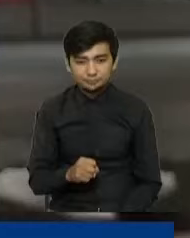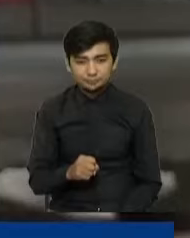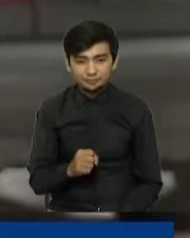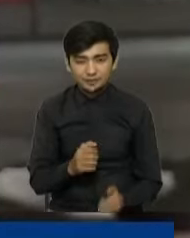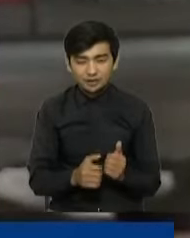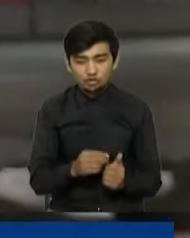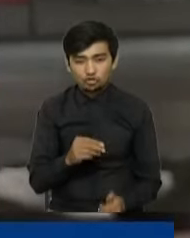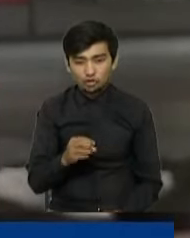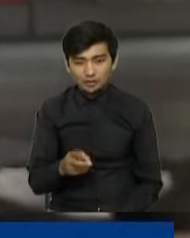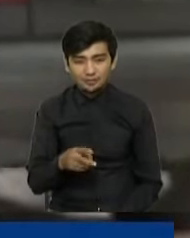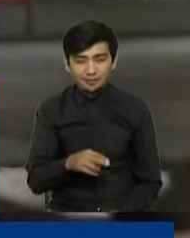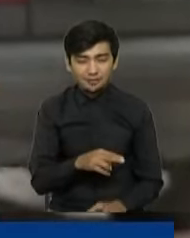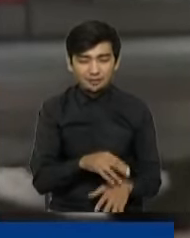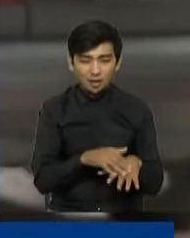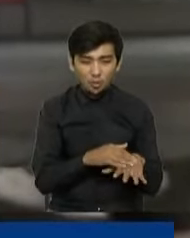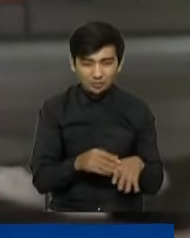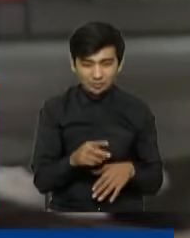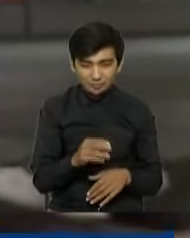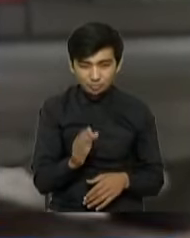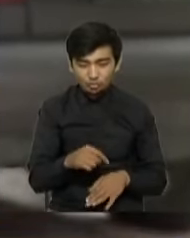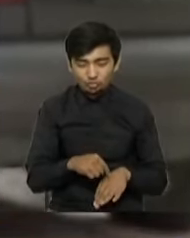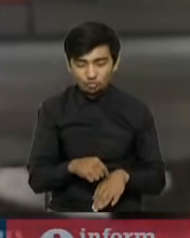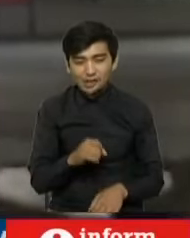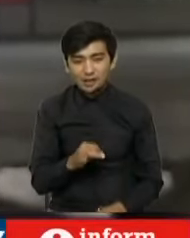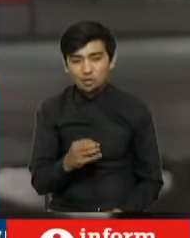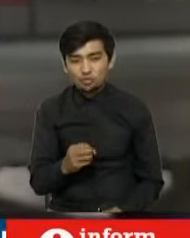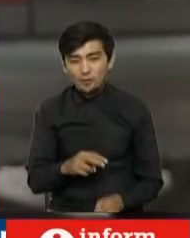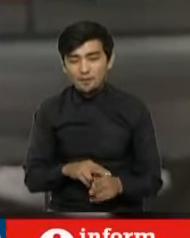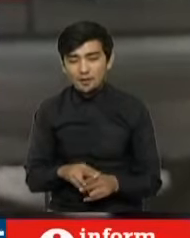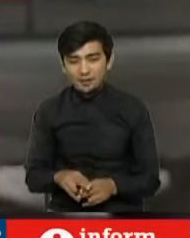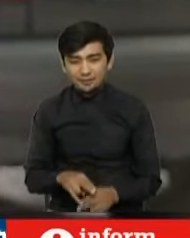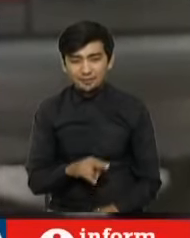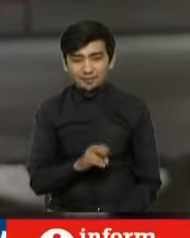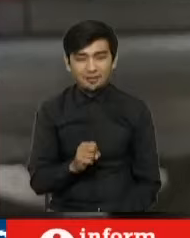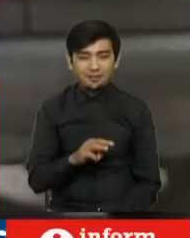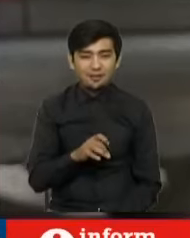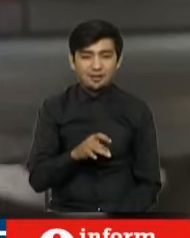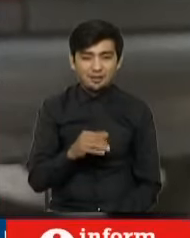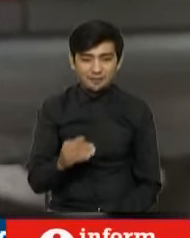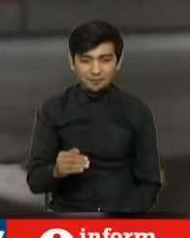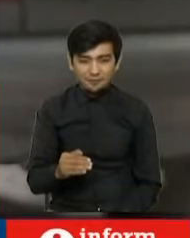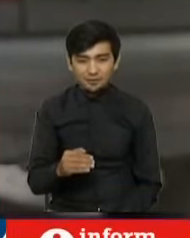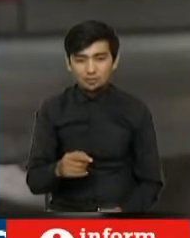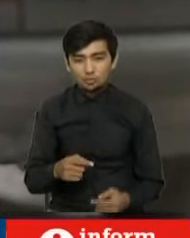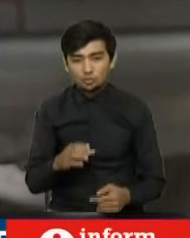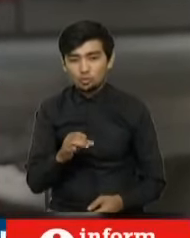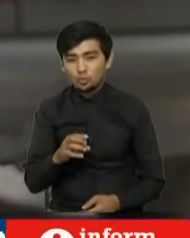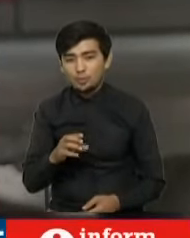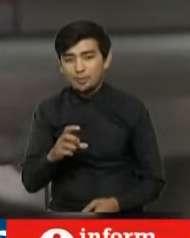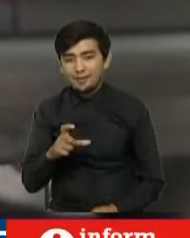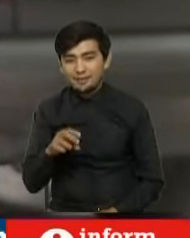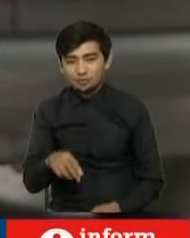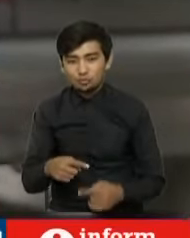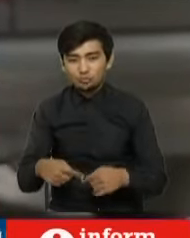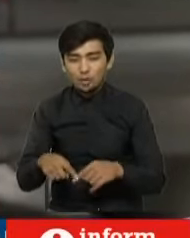средний чек для потребителей, кроме этого, также влияет на тарифы субъект сельсмонополии, который оказывает